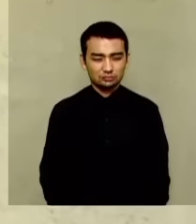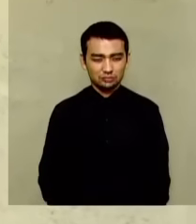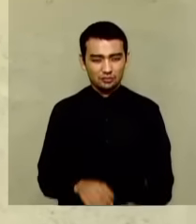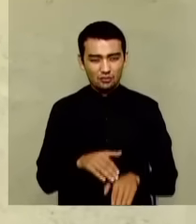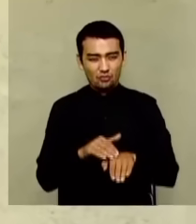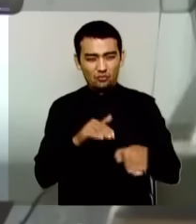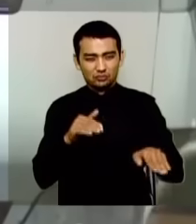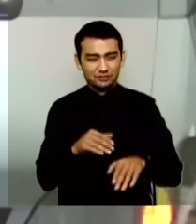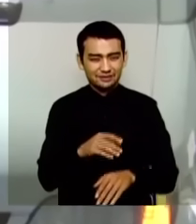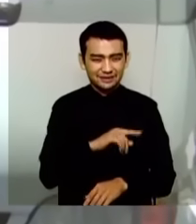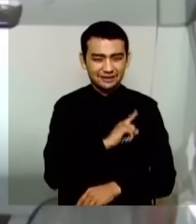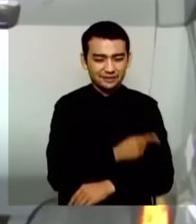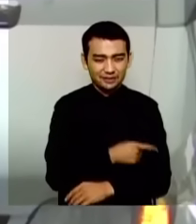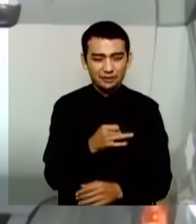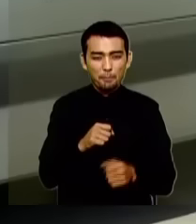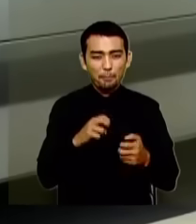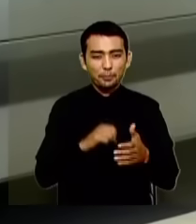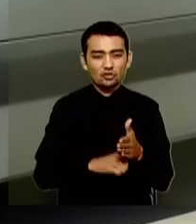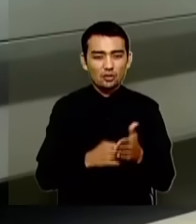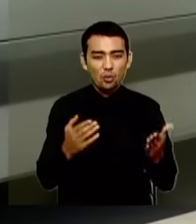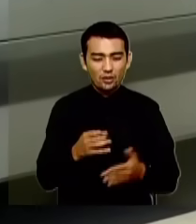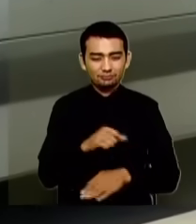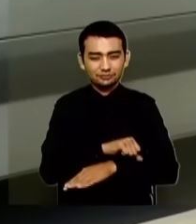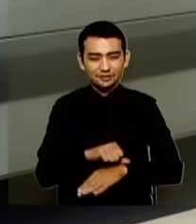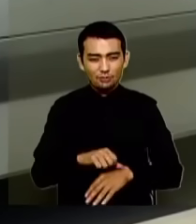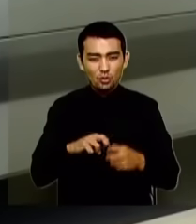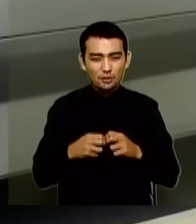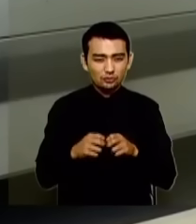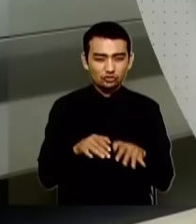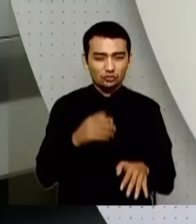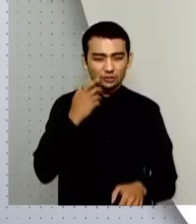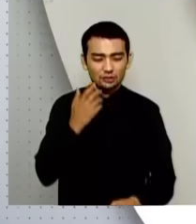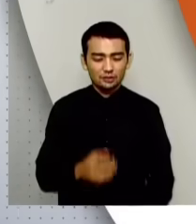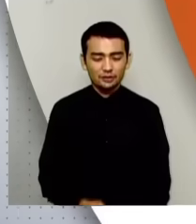sonar keptelistin naqtı sebebine şekaradağı jağday kaşan rettelet.